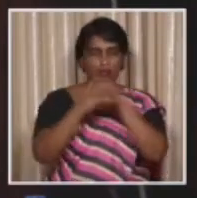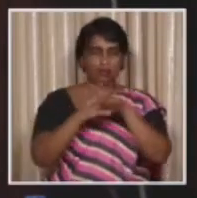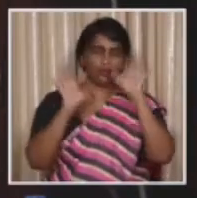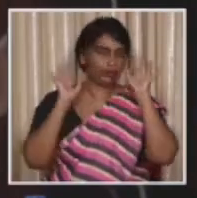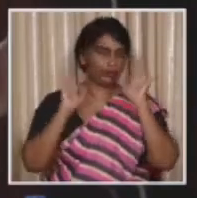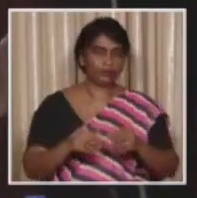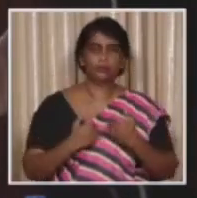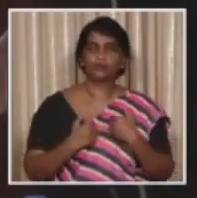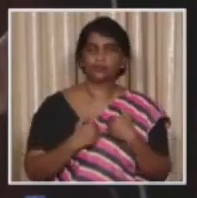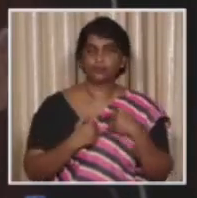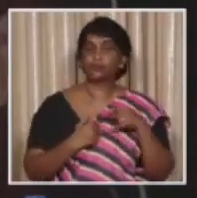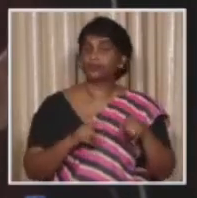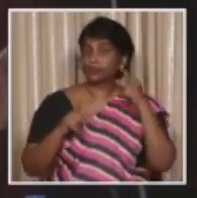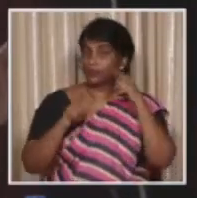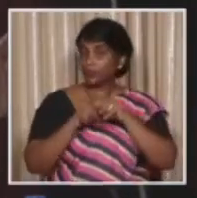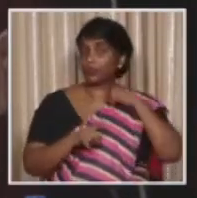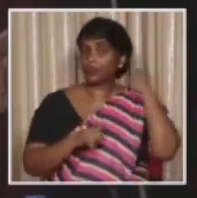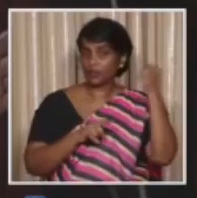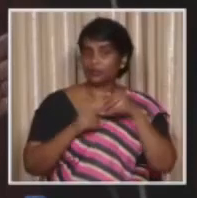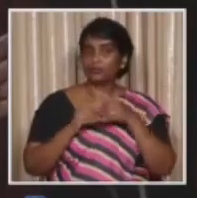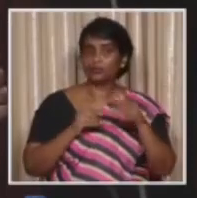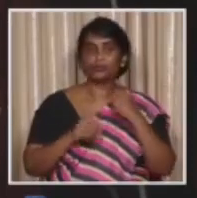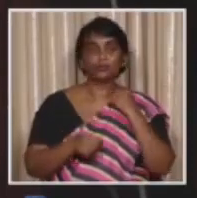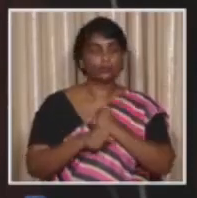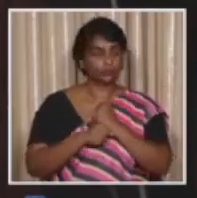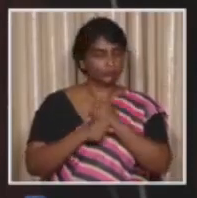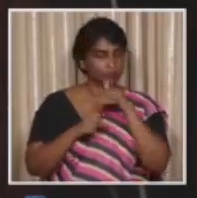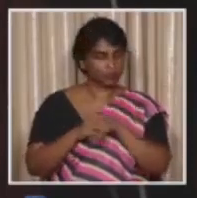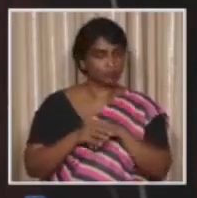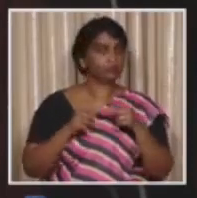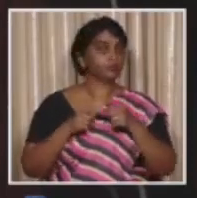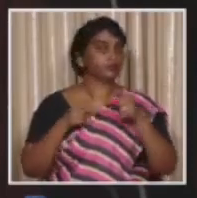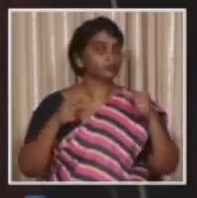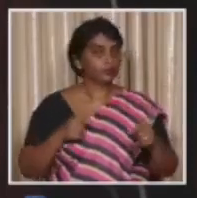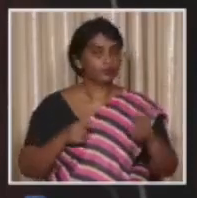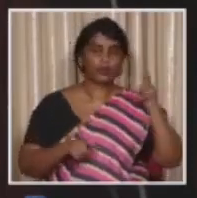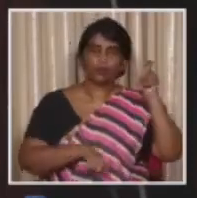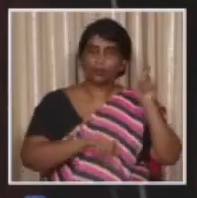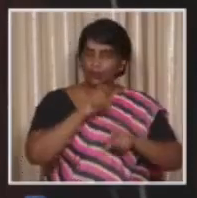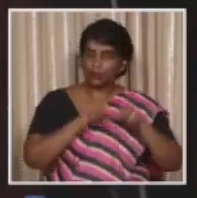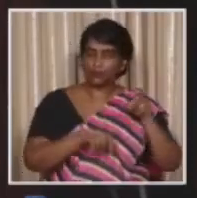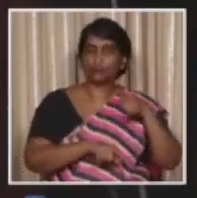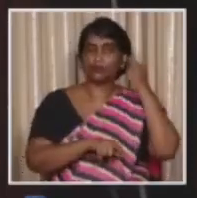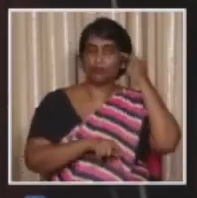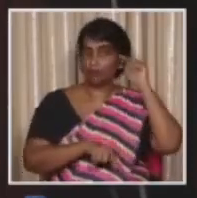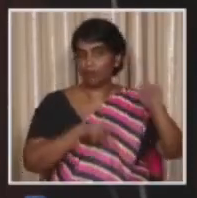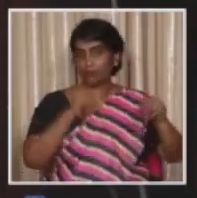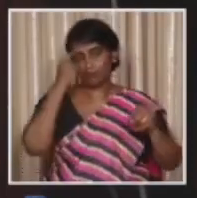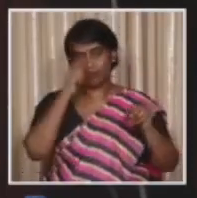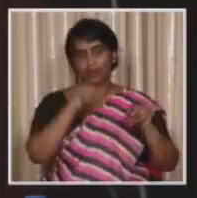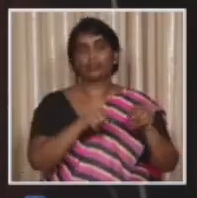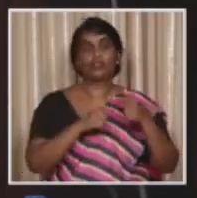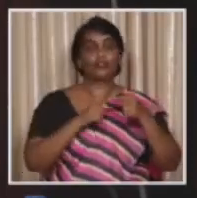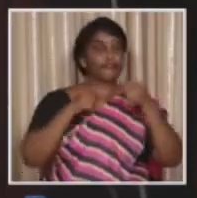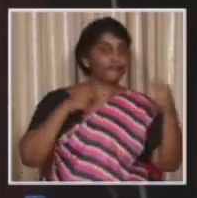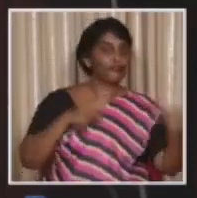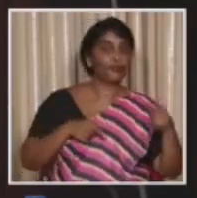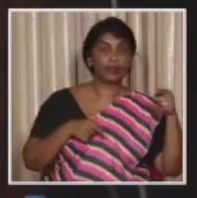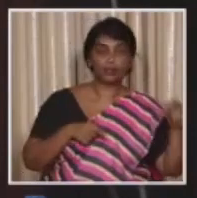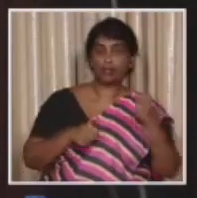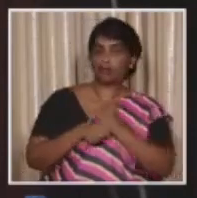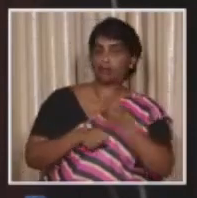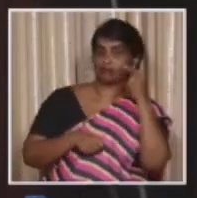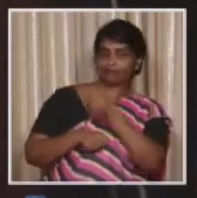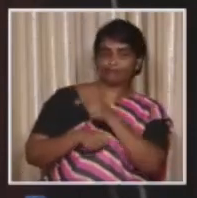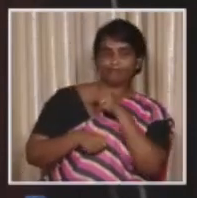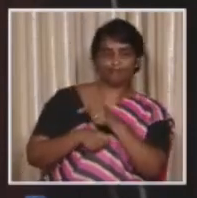නැහැ මේ කතාව තුල ආණ්ඩු පක්ෂ විපක්ෂ යම් යම් පුද්ගලයන්ට සහ අයට ඇඟල දික් කරනවා විපක්ෂ අය ආණ්ඩු පක්ෂ